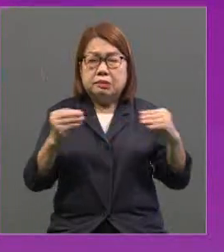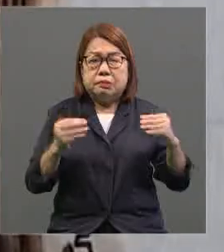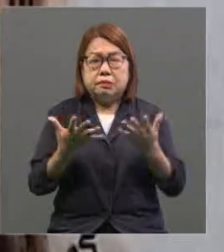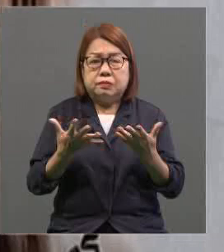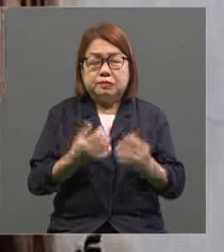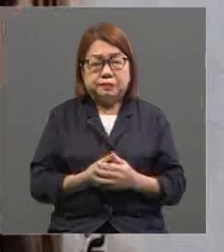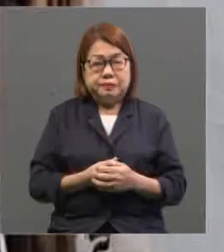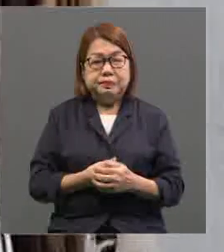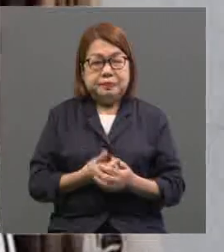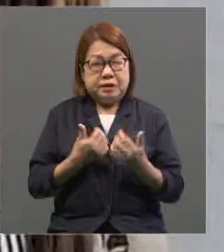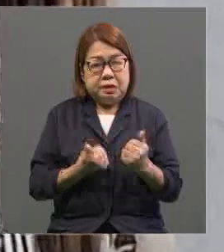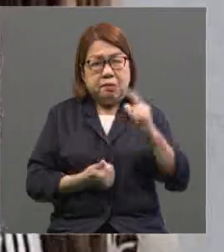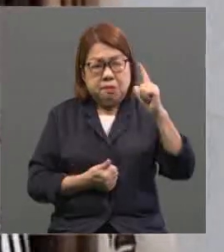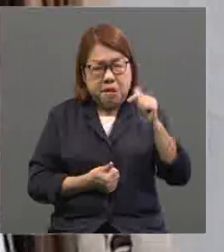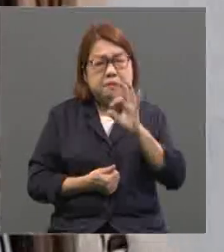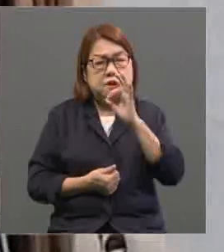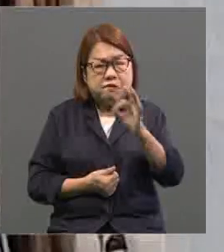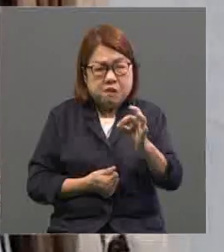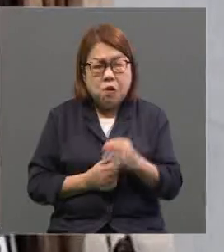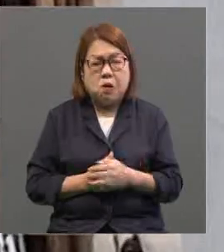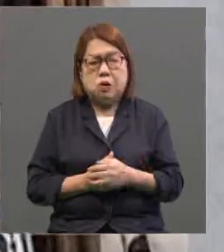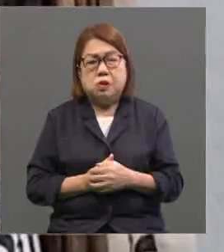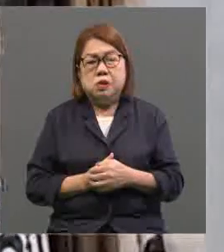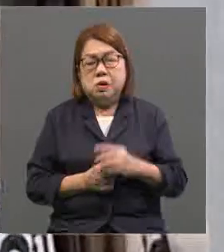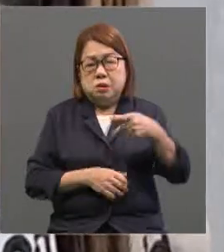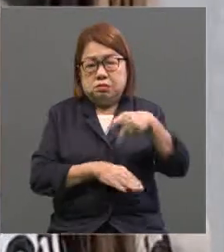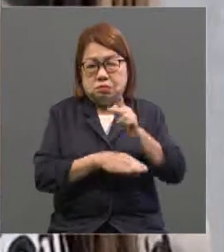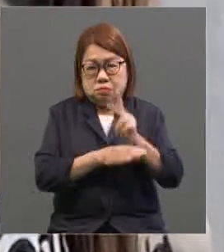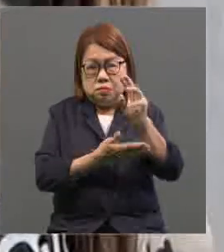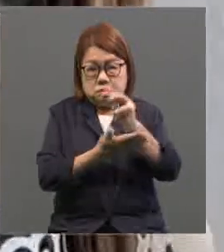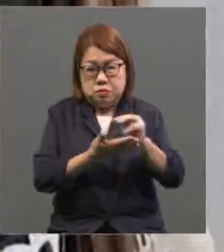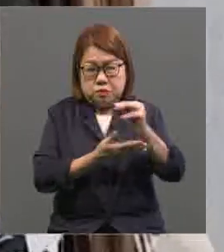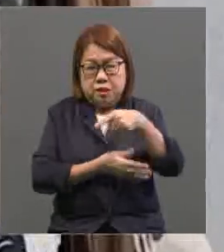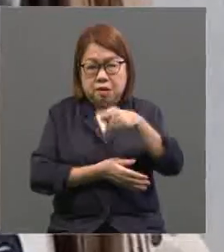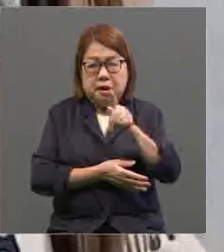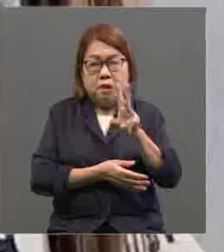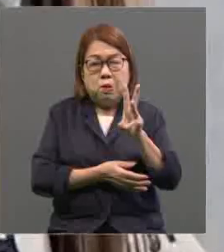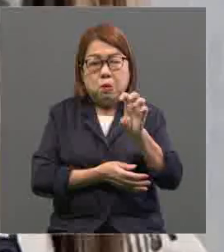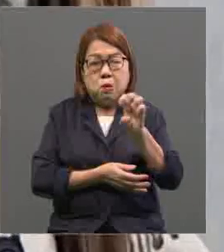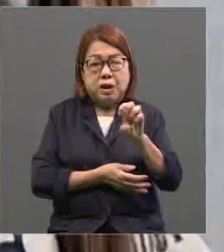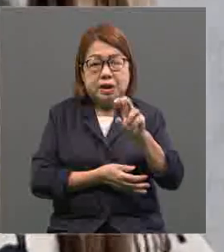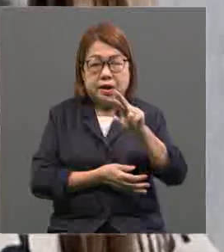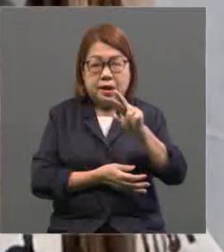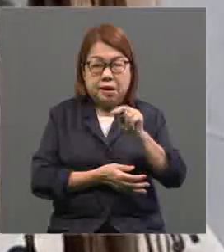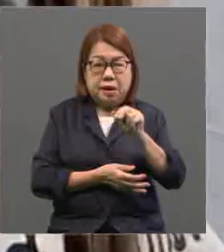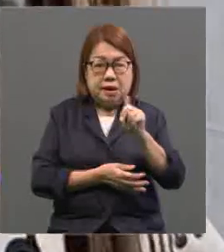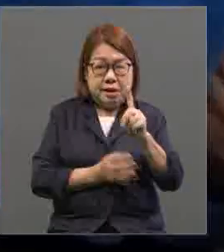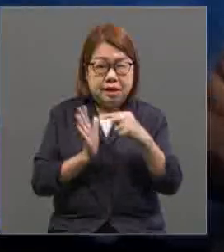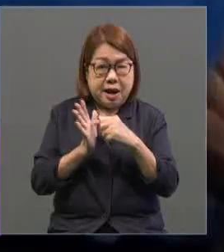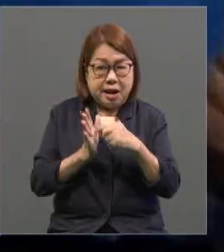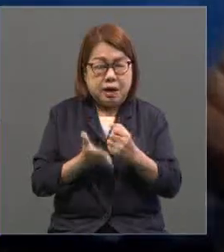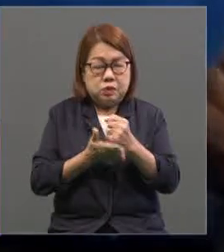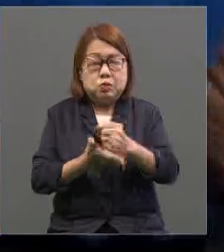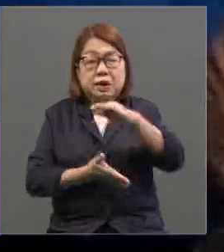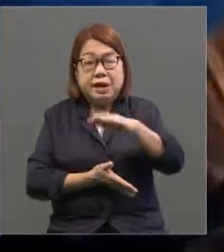กรณีนี้เนี่ยคุณแม่เข้าไปร้องเรียนกับคุณปวีณาหงสกุลประธานมูลนิธิปวีณาหงสกุลเพื่อเด็กและสตรีแล้วก็เล่าให้ฟัง